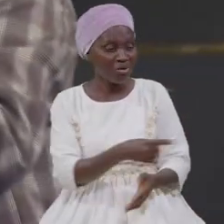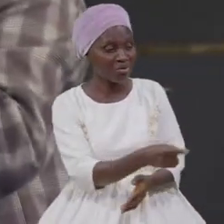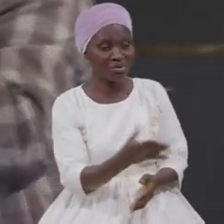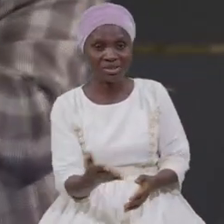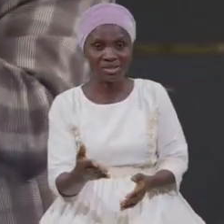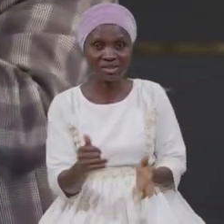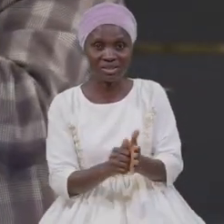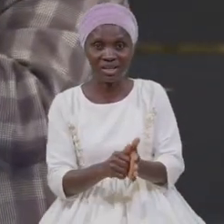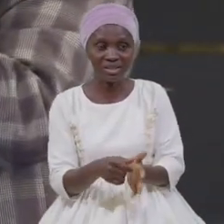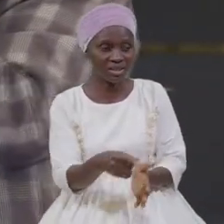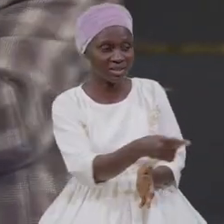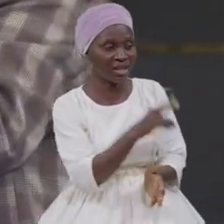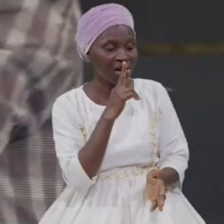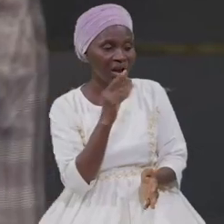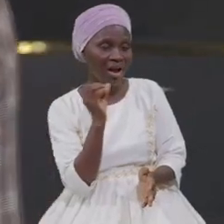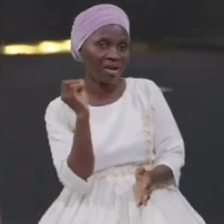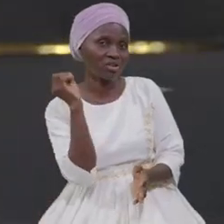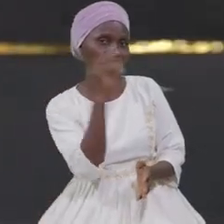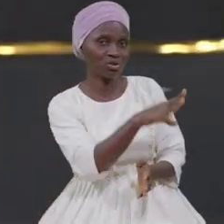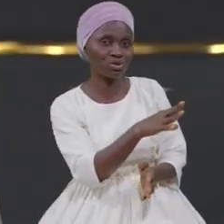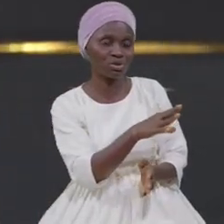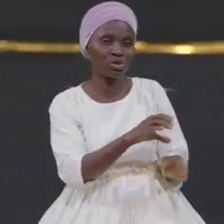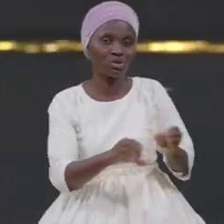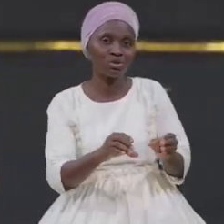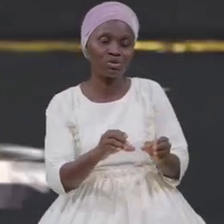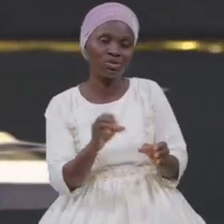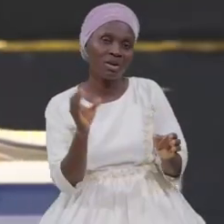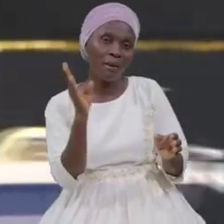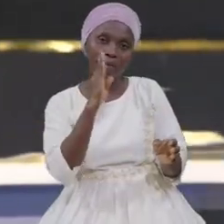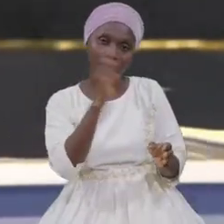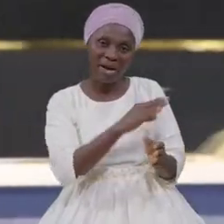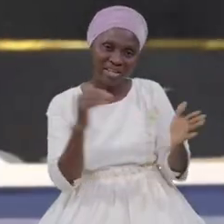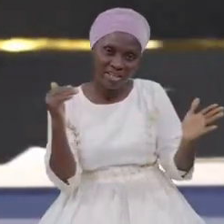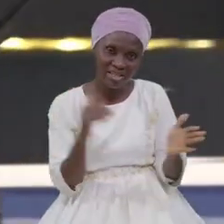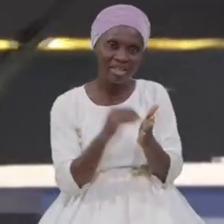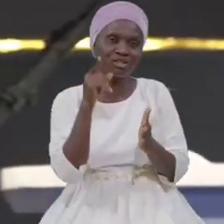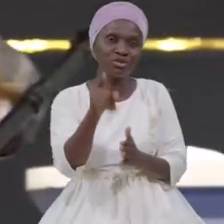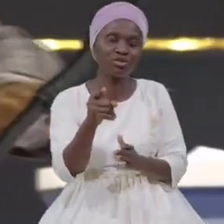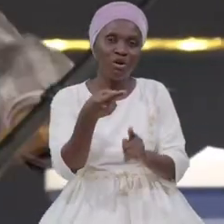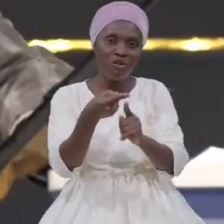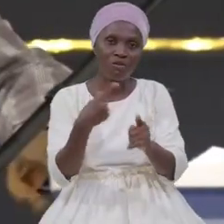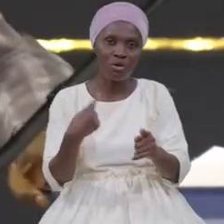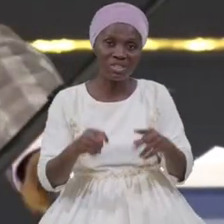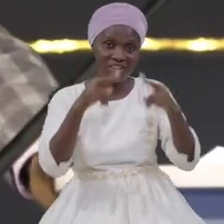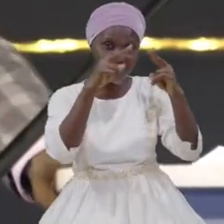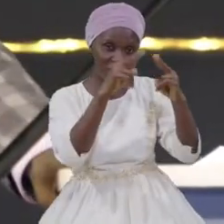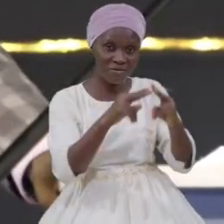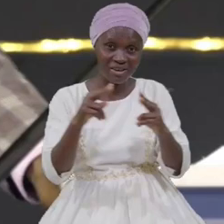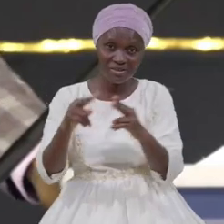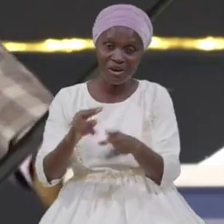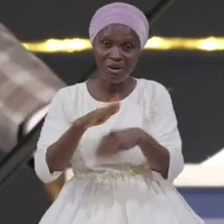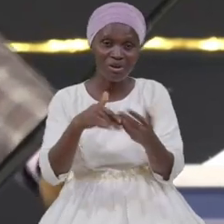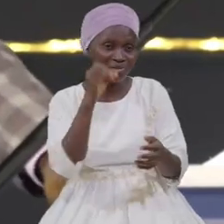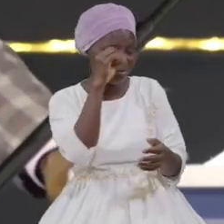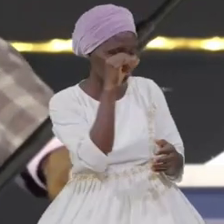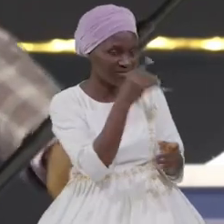village, toutes les flèches qu'on a envoyées depuis le village, tu sais que tu es nouveau, tu sais que tu es enfant de Dieu. Mais c'est quoi encore